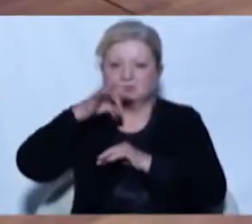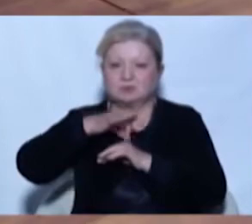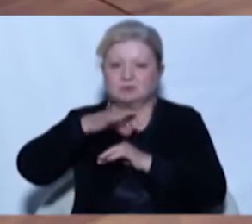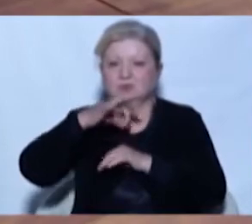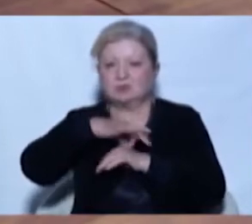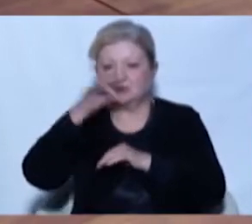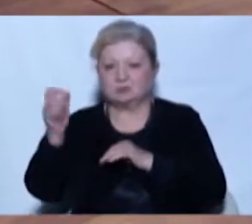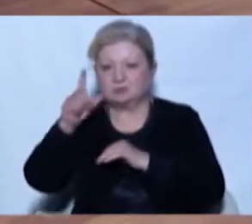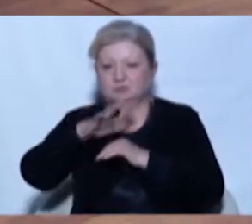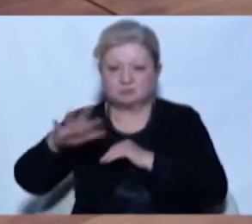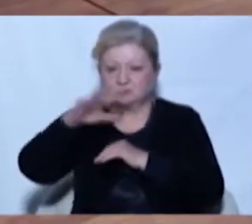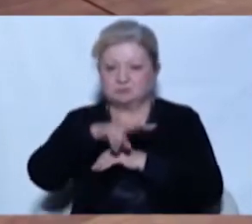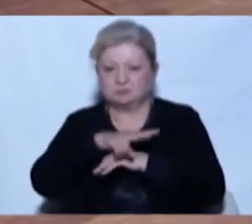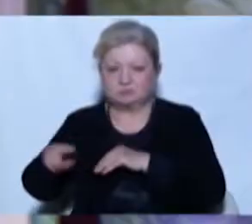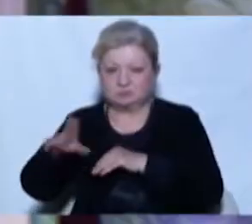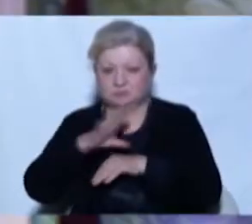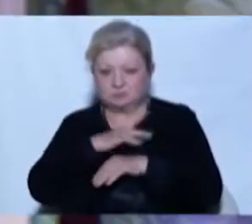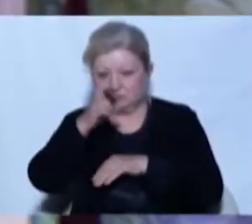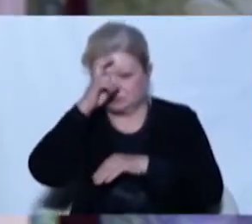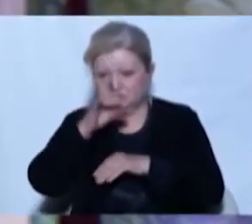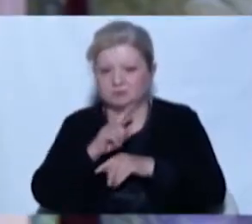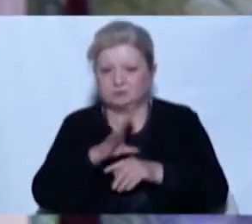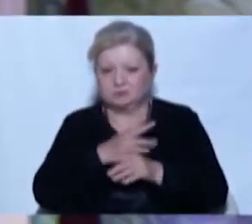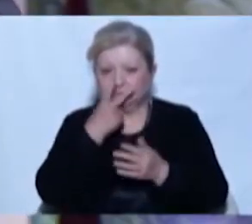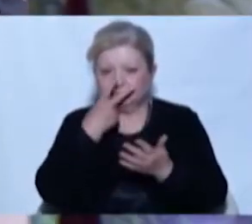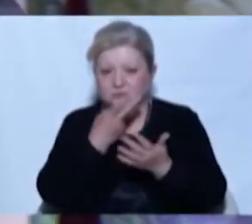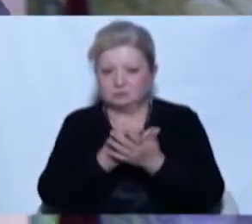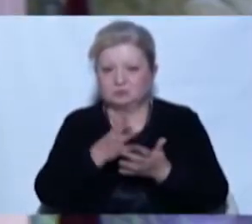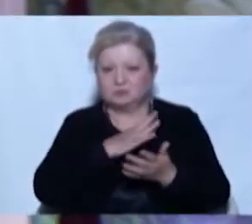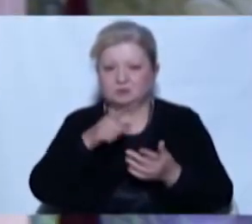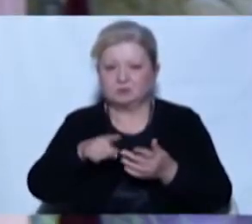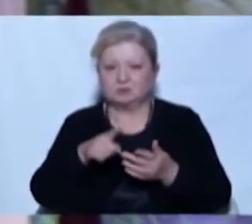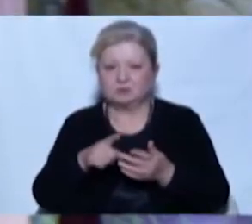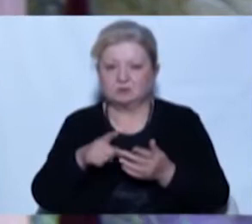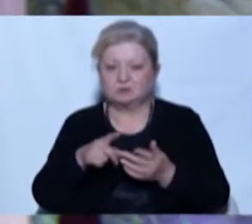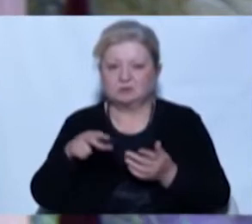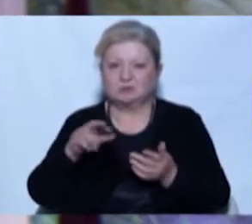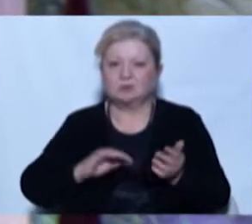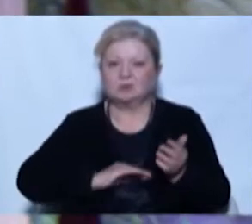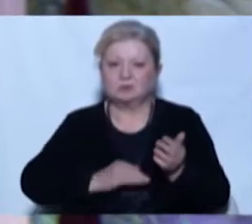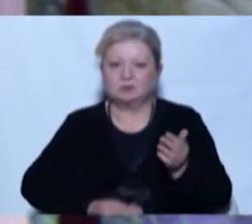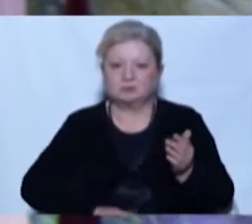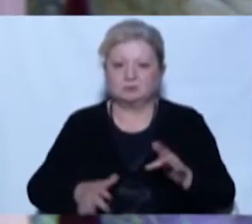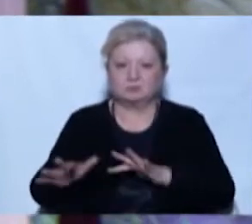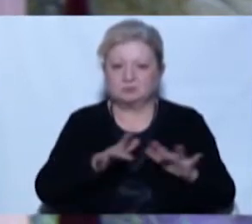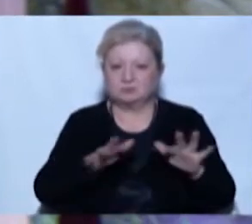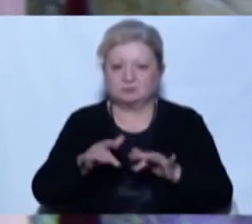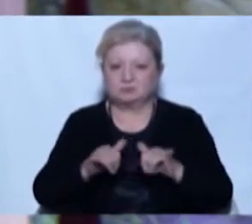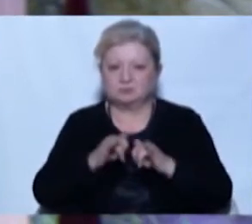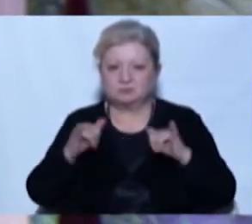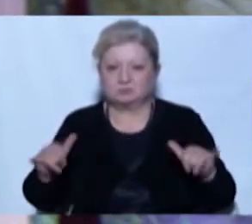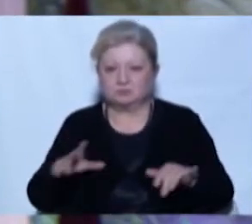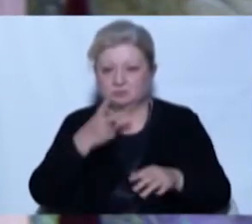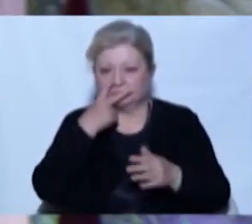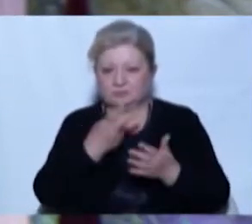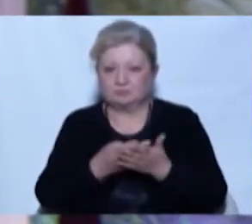აღმოსავლეთ ევროპის ქვეყნებშიც. Რაც გამოიხატა ამ ქვეყნებში დემოკრატიული მოძრაობების გააქტიურებით